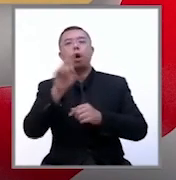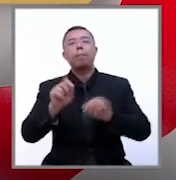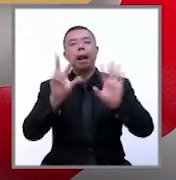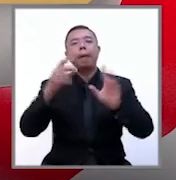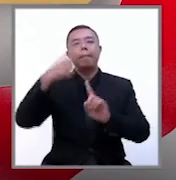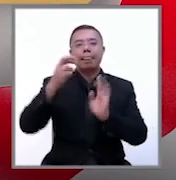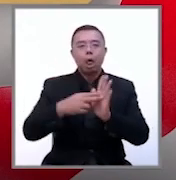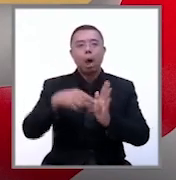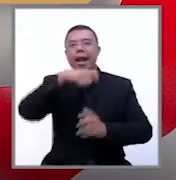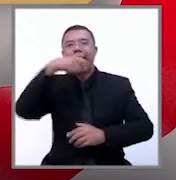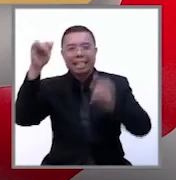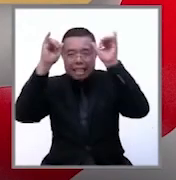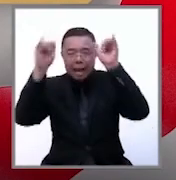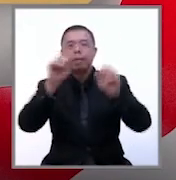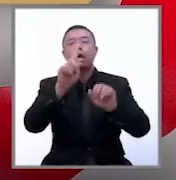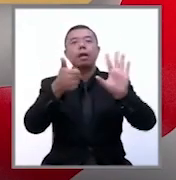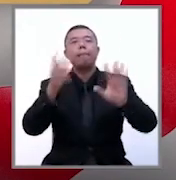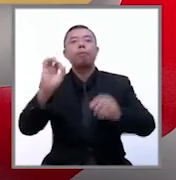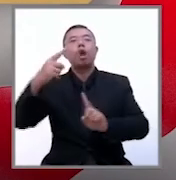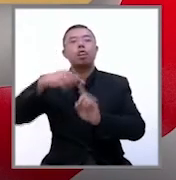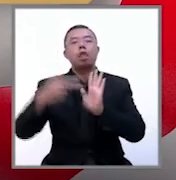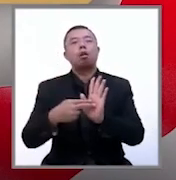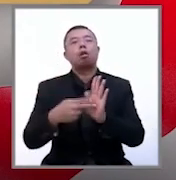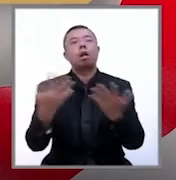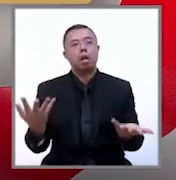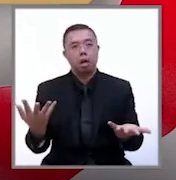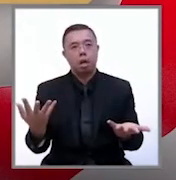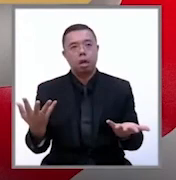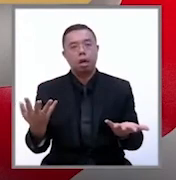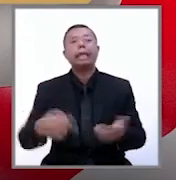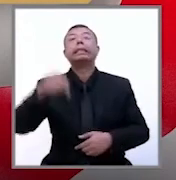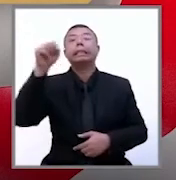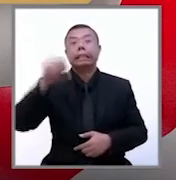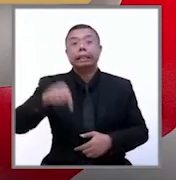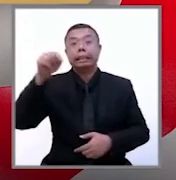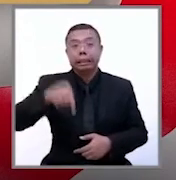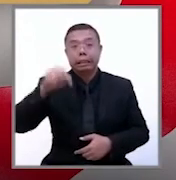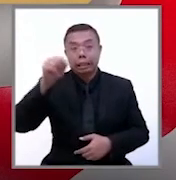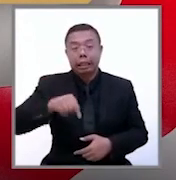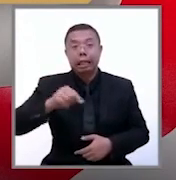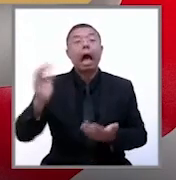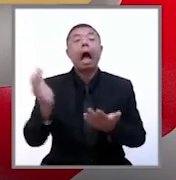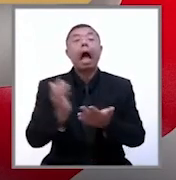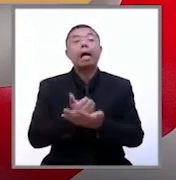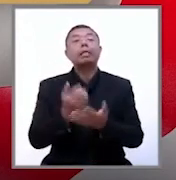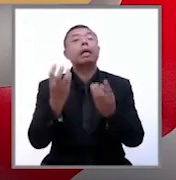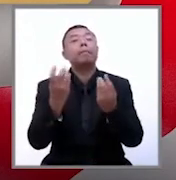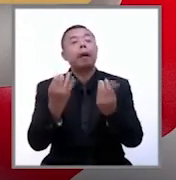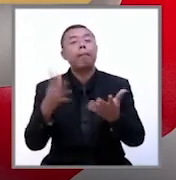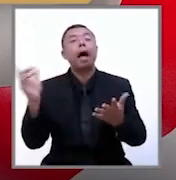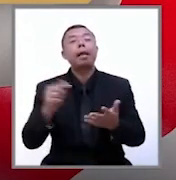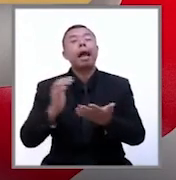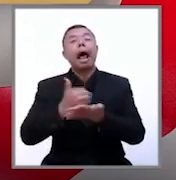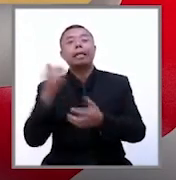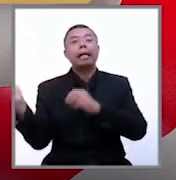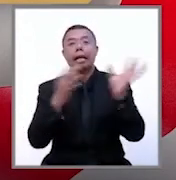daging sapi 160 ton ini Ini hasilnya seberapa dari hasil